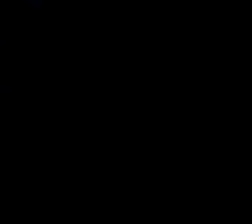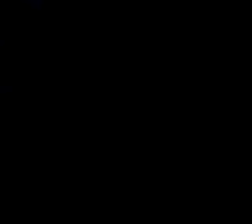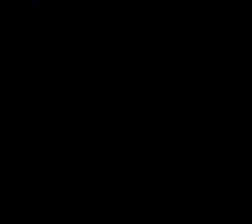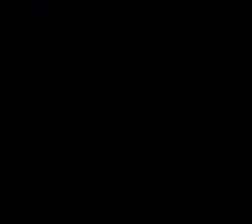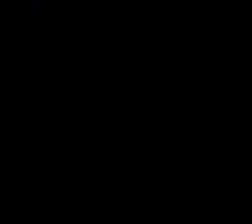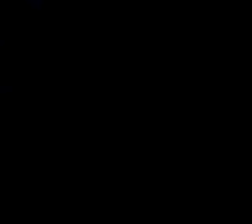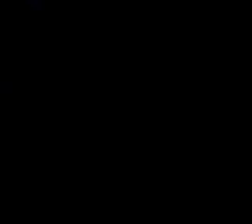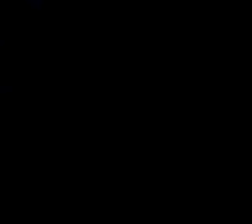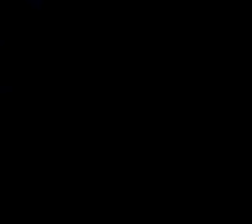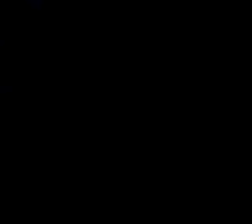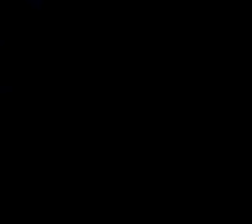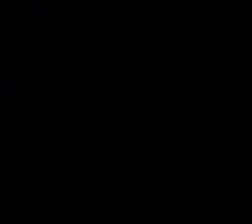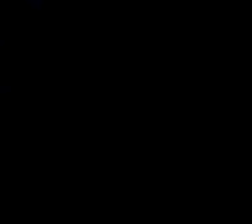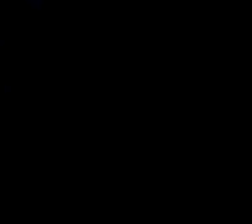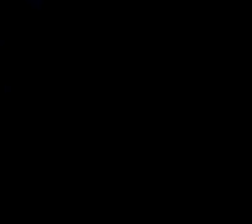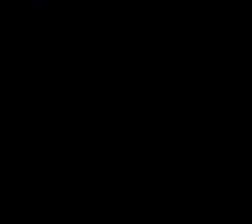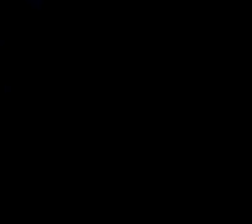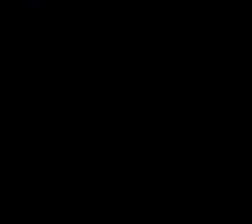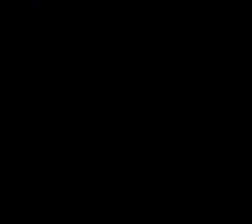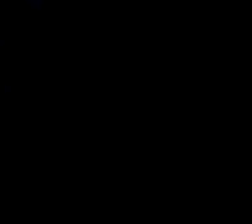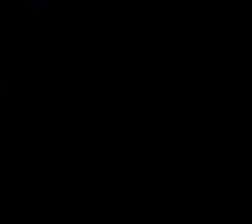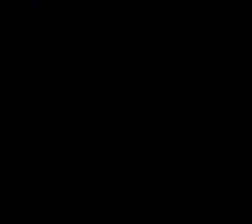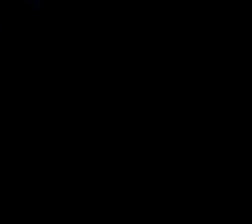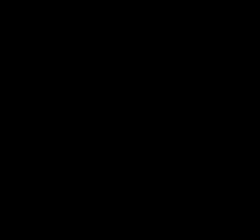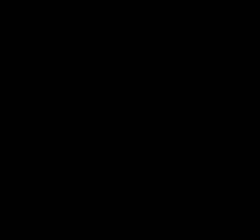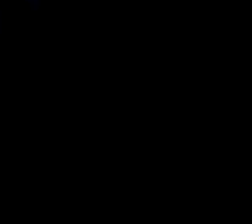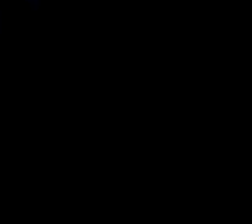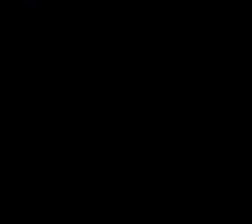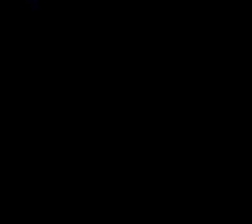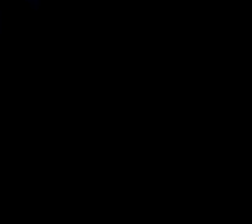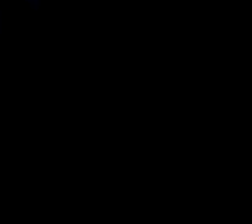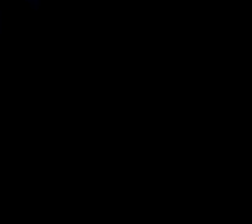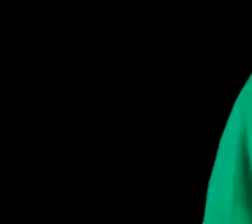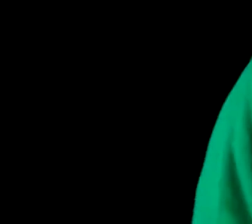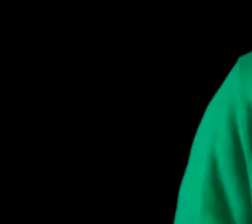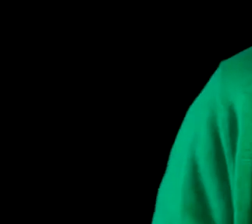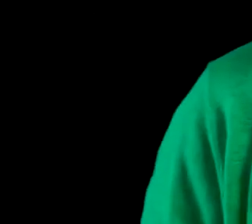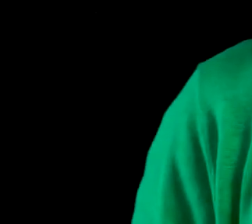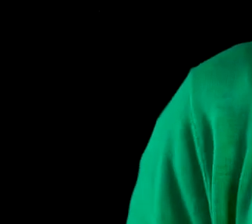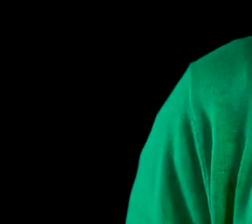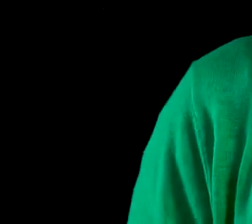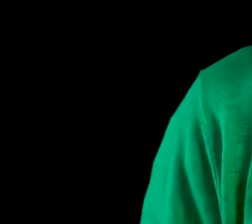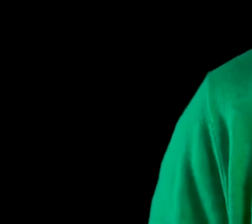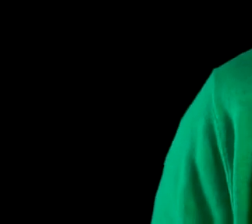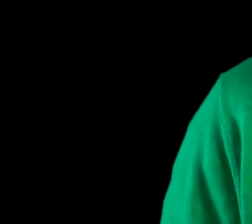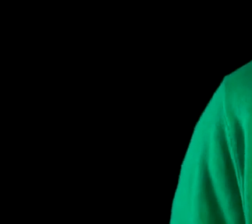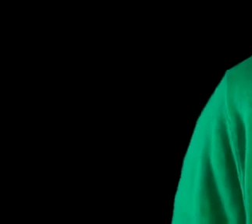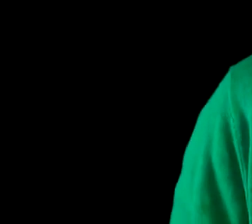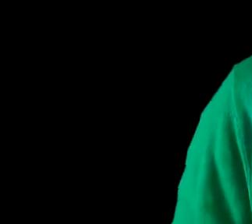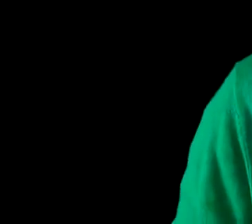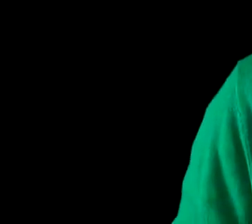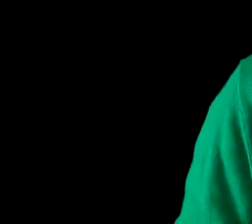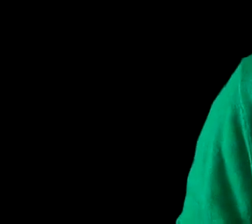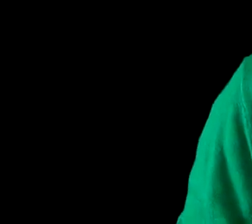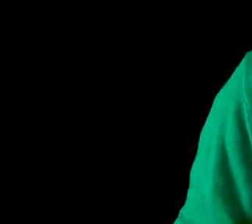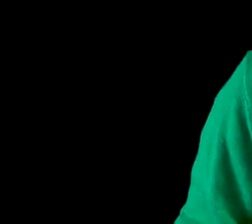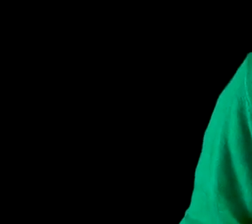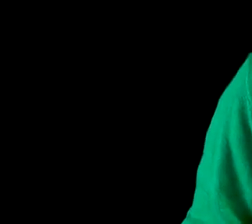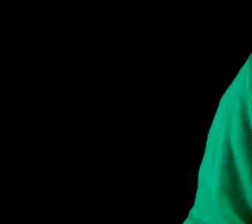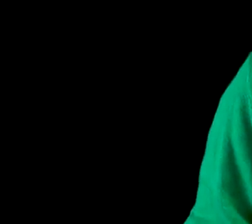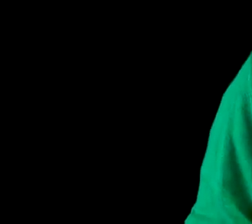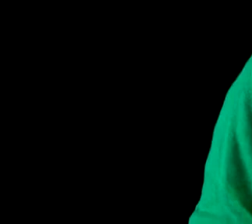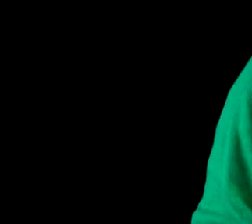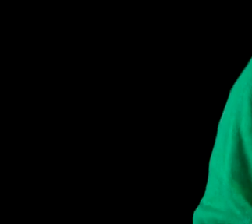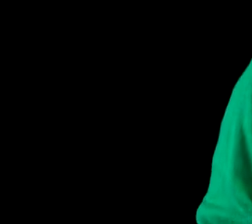Car rien n'est impossible à Dieu. Bravo! Le miracle que nous allons découvrir aujourd'hui